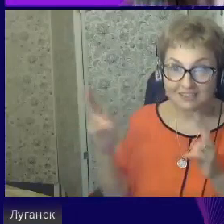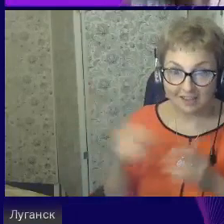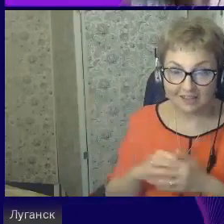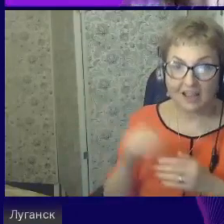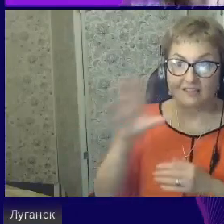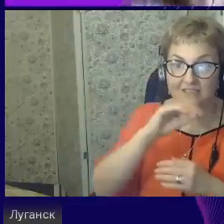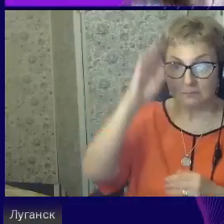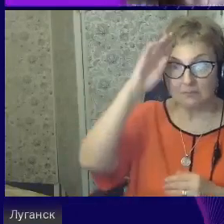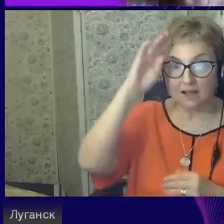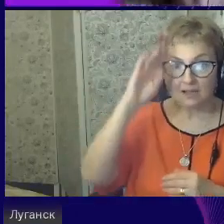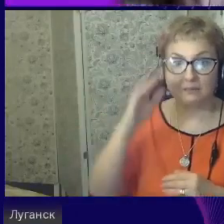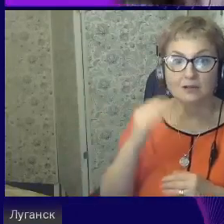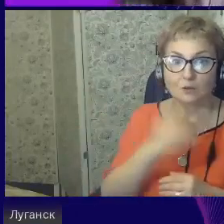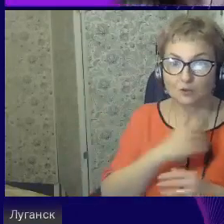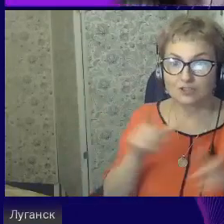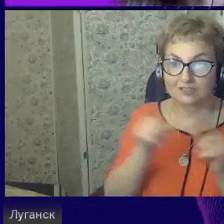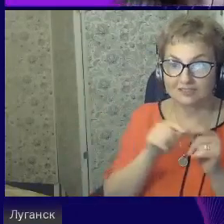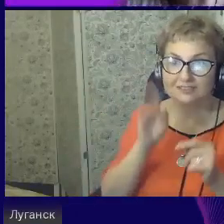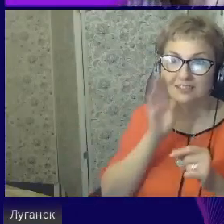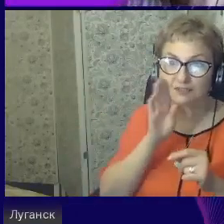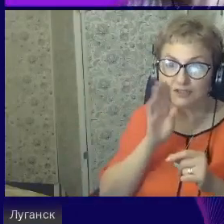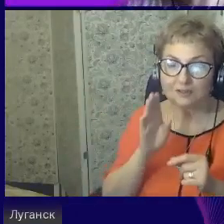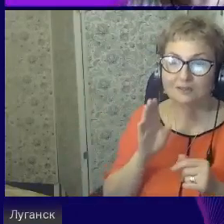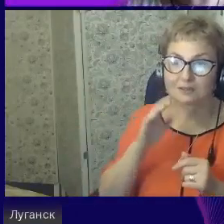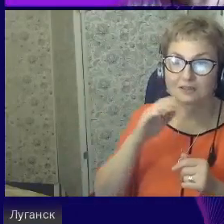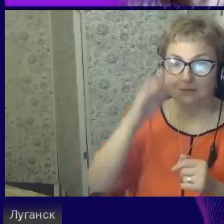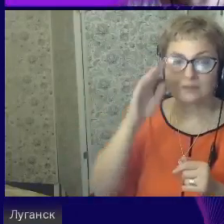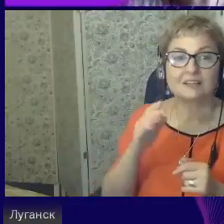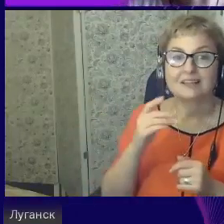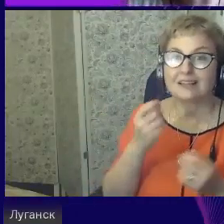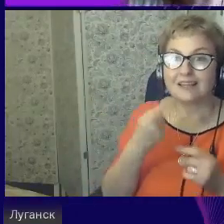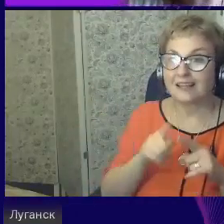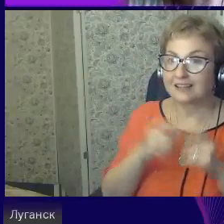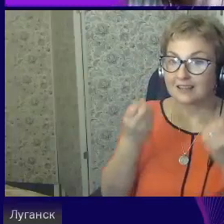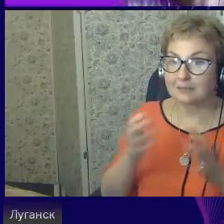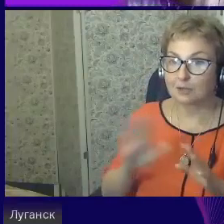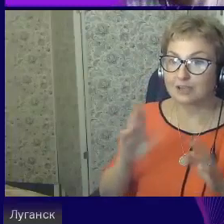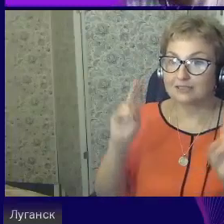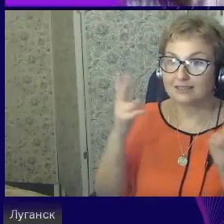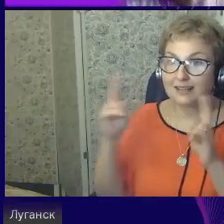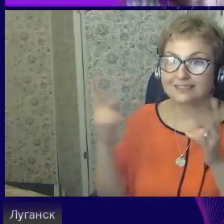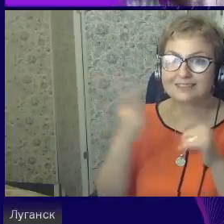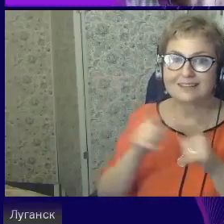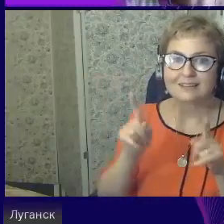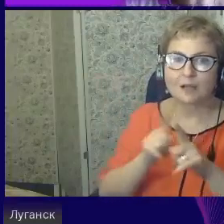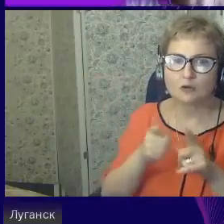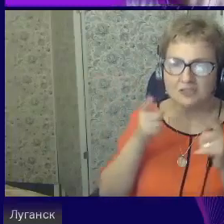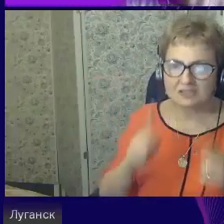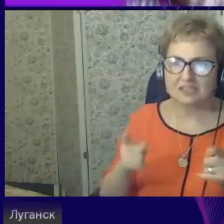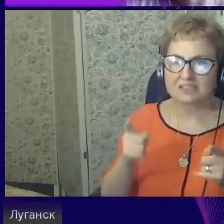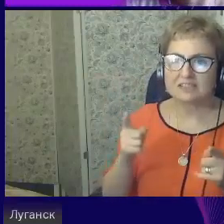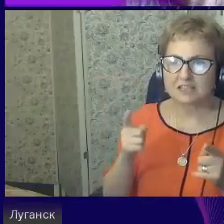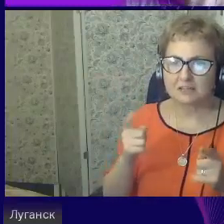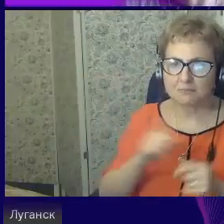танцевать, вот. А всем парням хочется танцевать с девушками. Не говоря уж о том, что это не просто танцы, а это такой